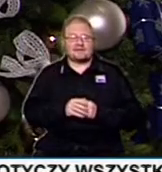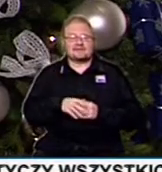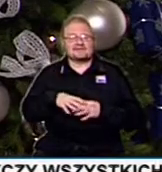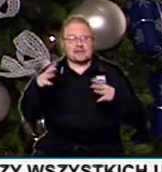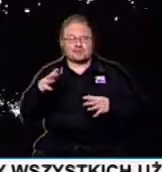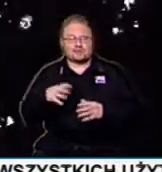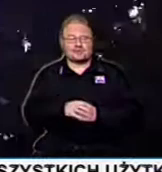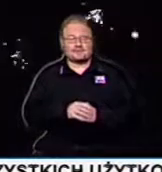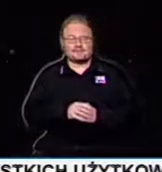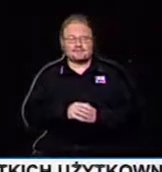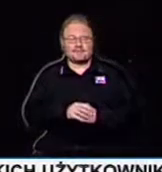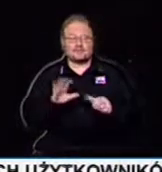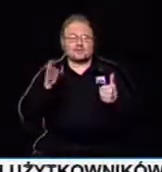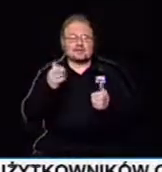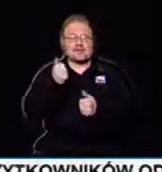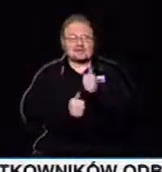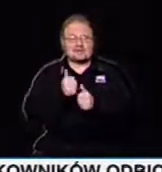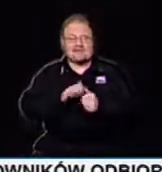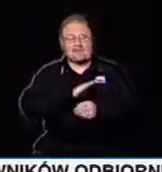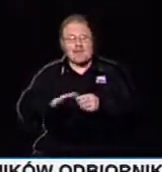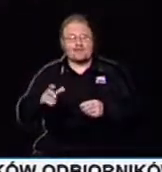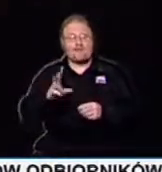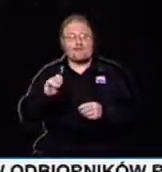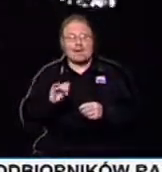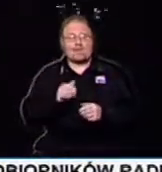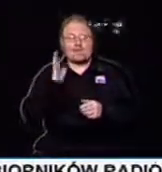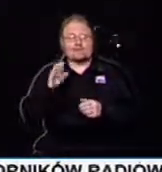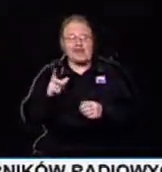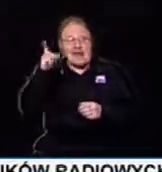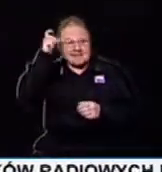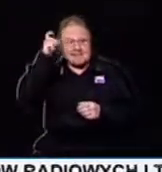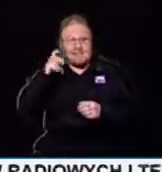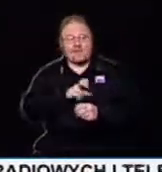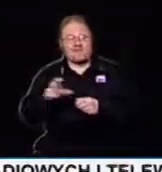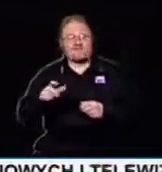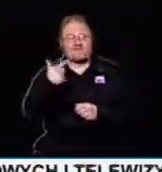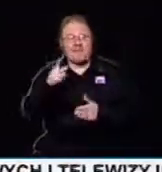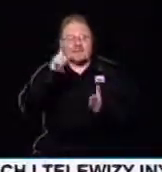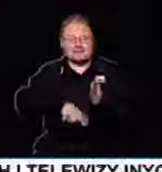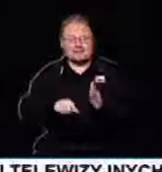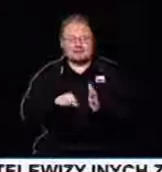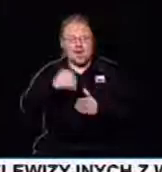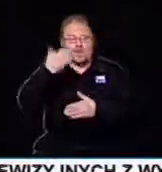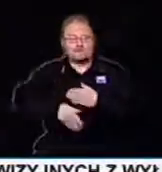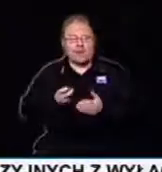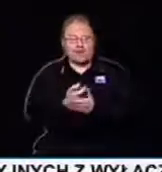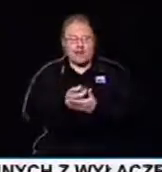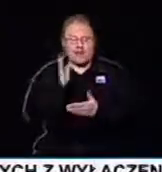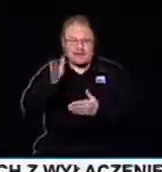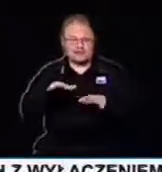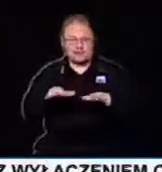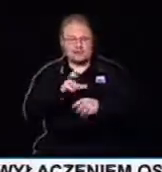dużo wszystkiego. 6 stycznia pełną parą rozpocznie się karnawał. Potrwa prawie 2 miesiące, do końca lutego. Będzie więc